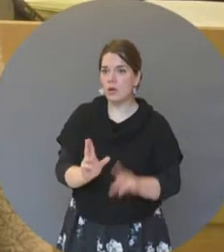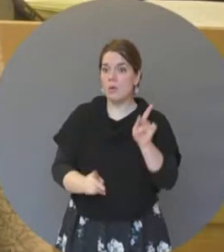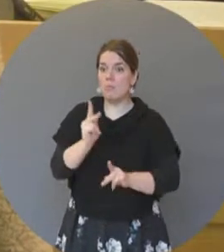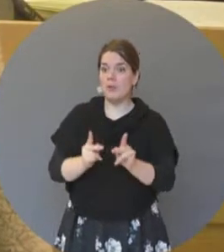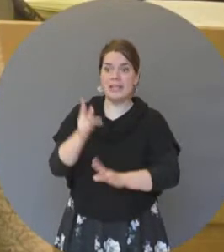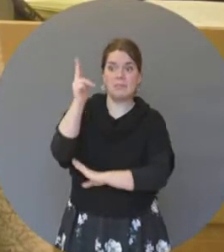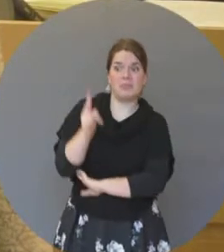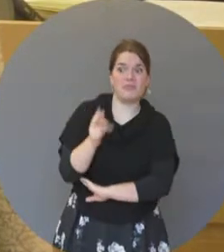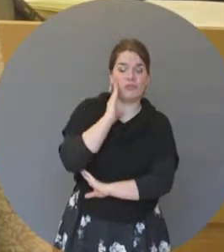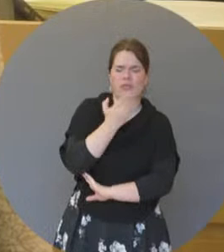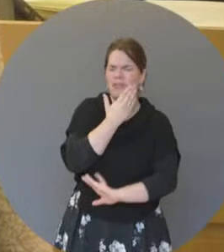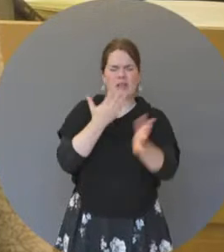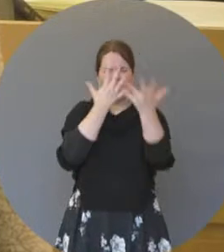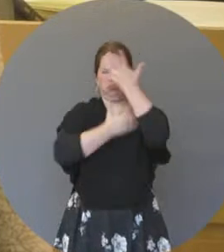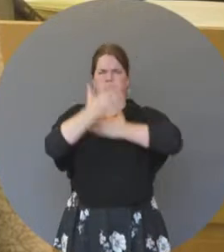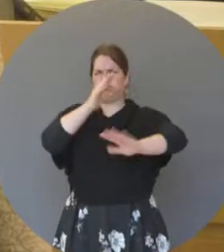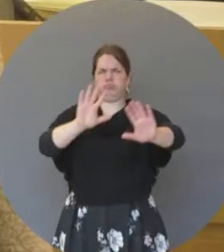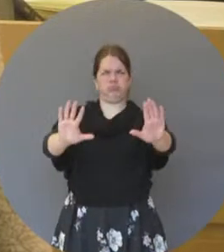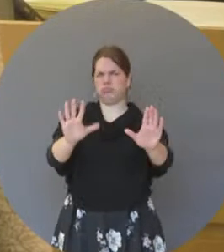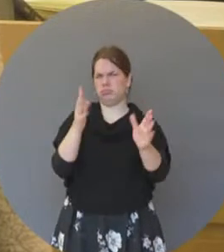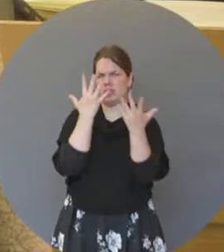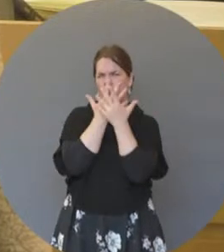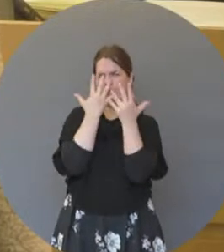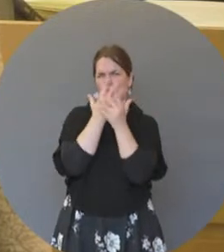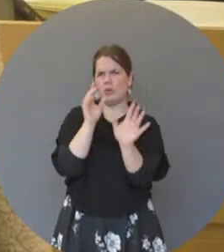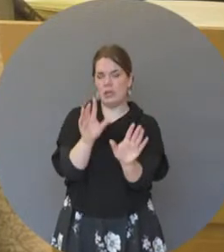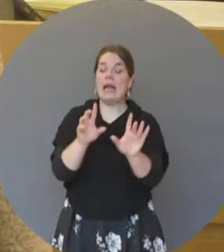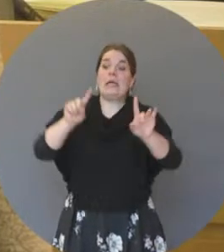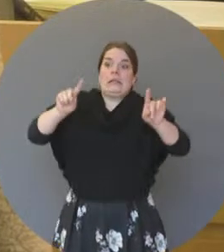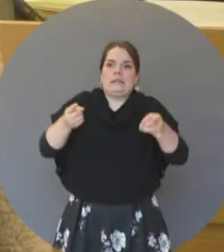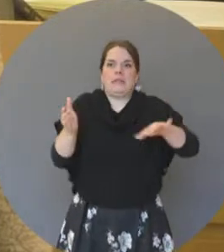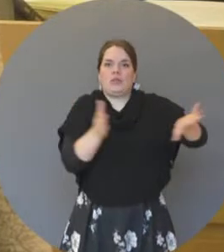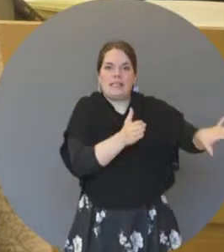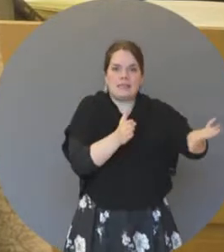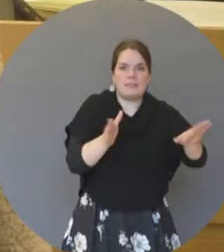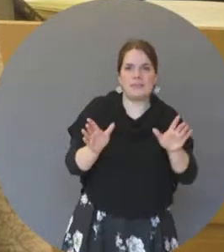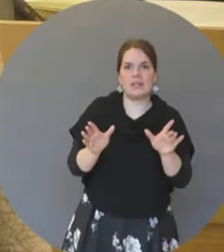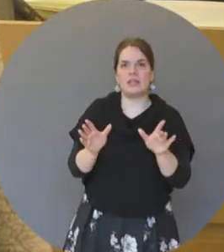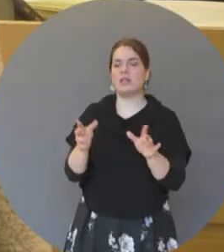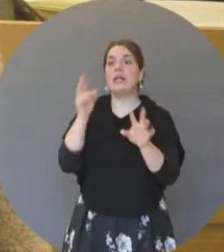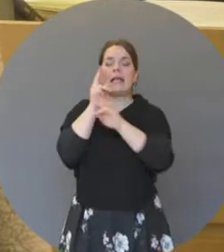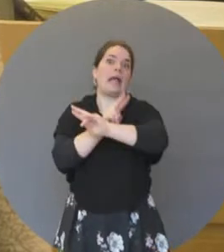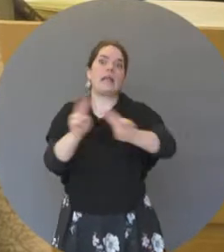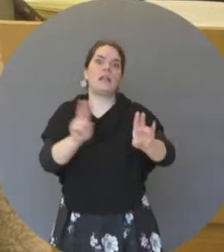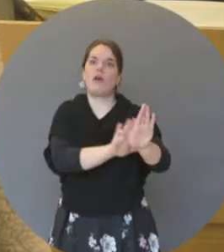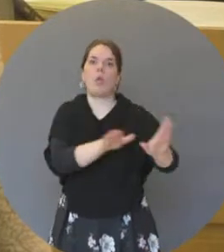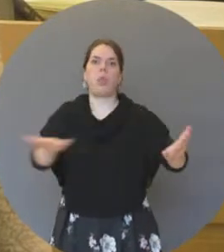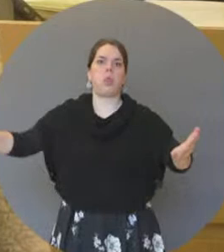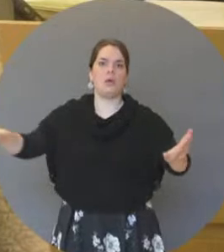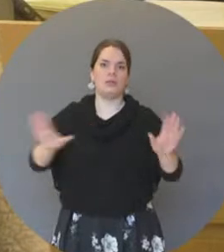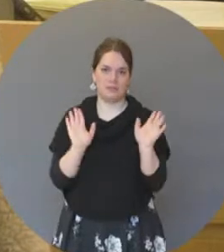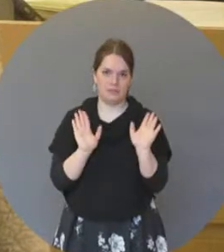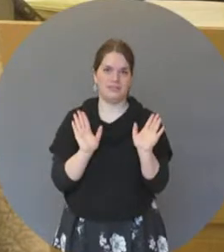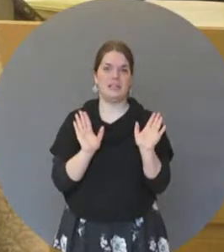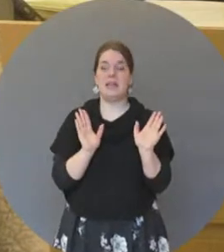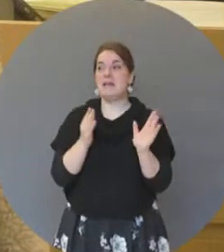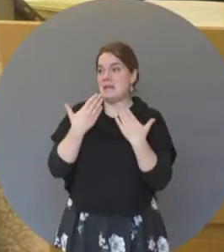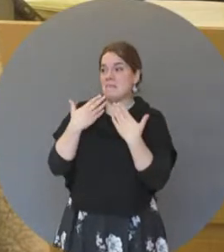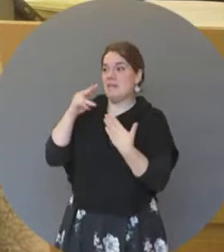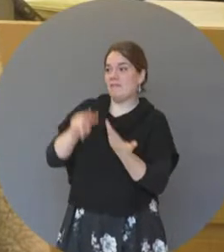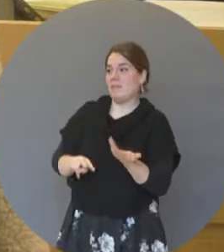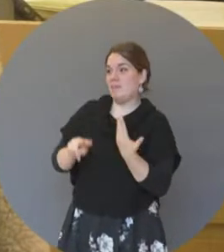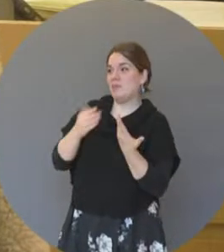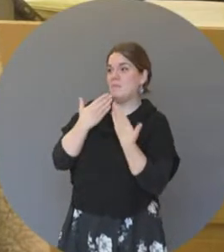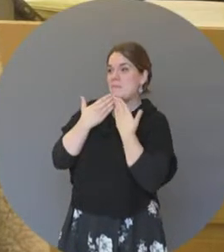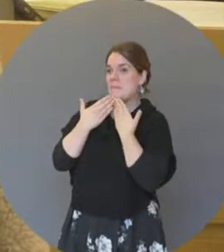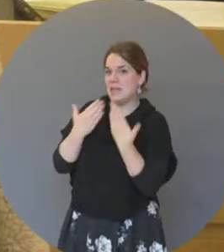en janvier j'en sais rien je voulais faire un aparté aussi je voulais ça rien à voir je voulais juste vous remercier pour l'aiguille